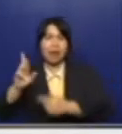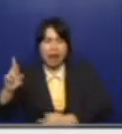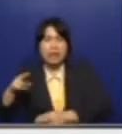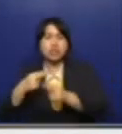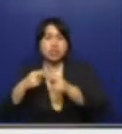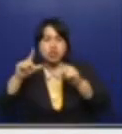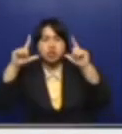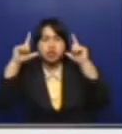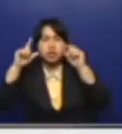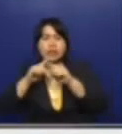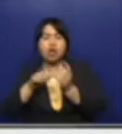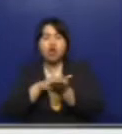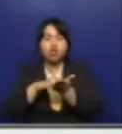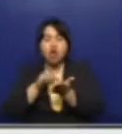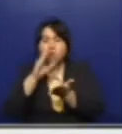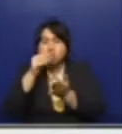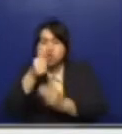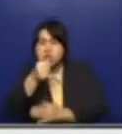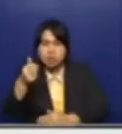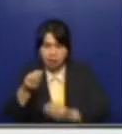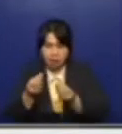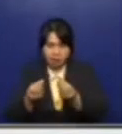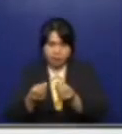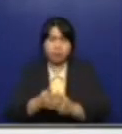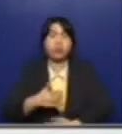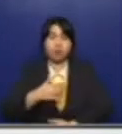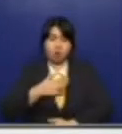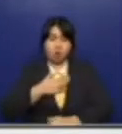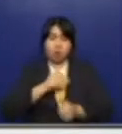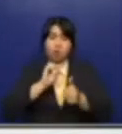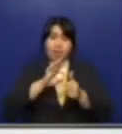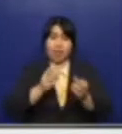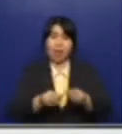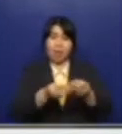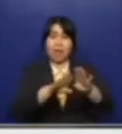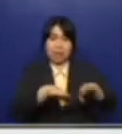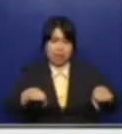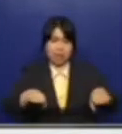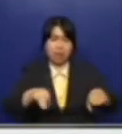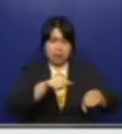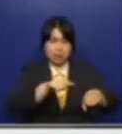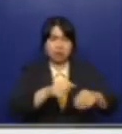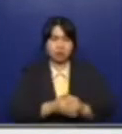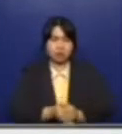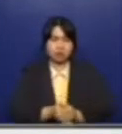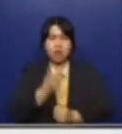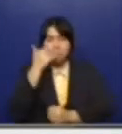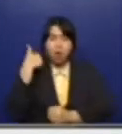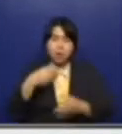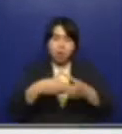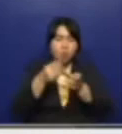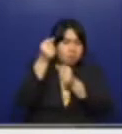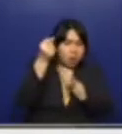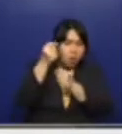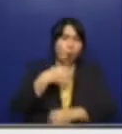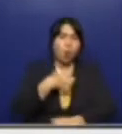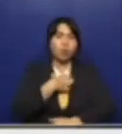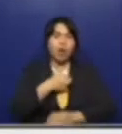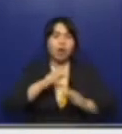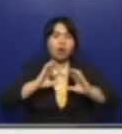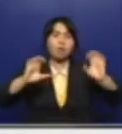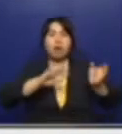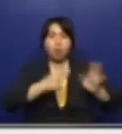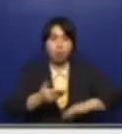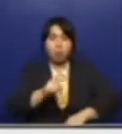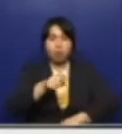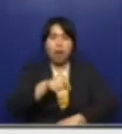นี่ผมให้ข้อคิดเห็นส่วนหนึ่งเกี่ยวกับทางนิสิตนักศึกษาที่ออกมาเคลื่อนไหวอันนี้เป็น